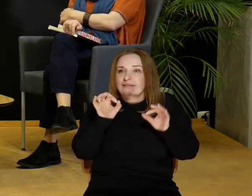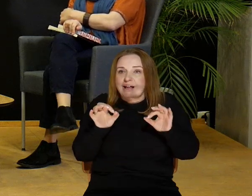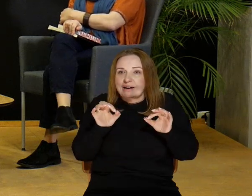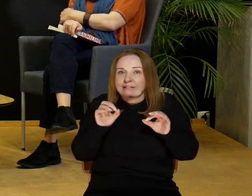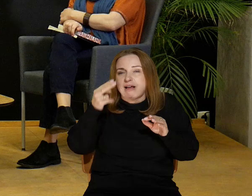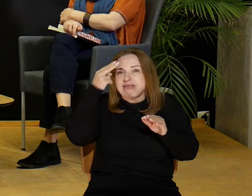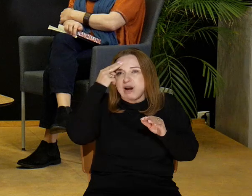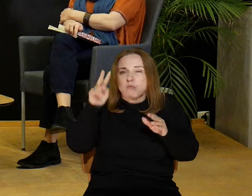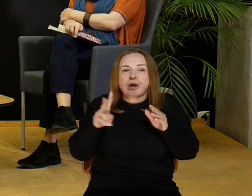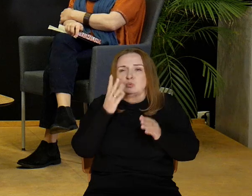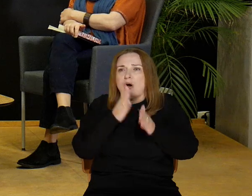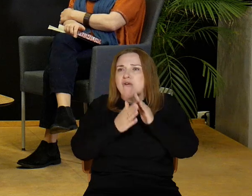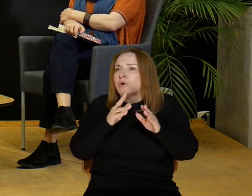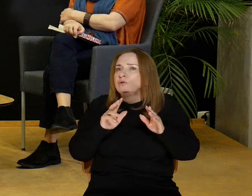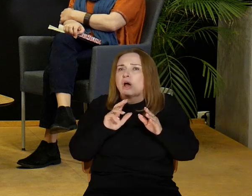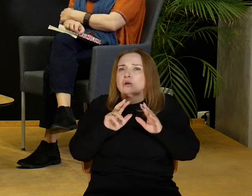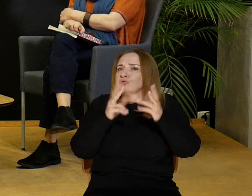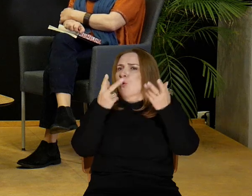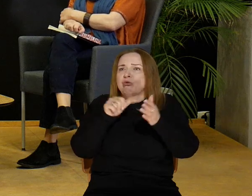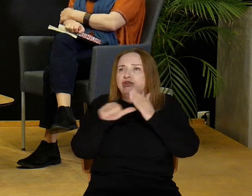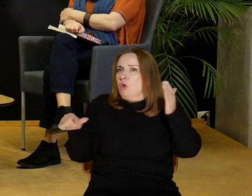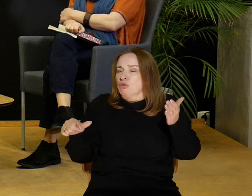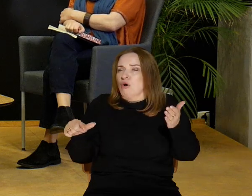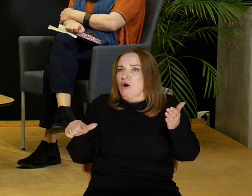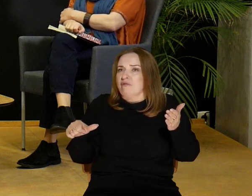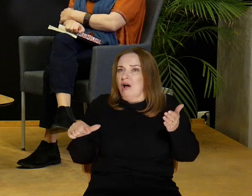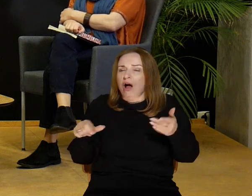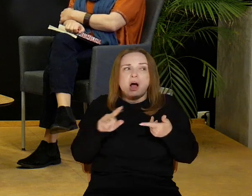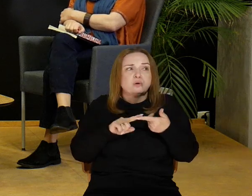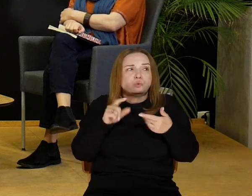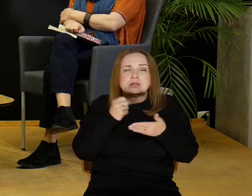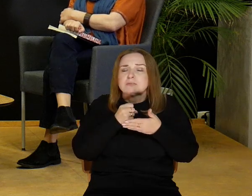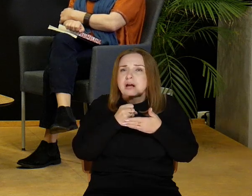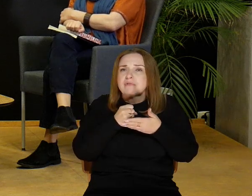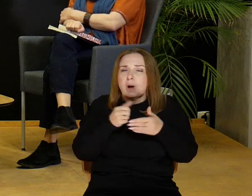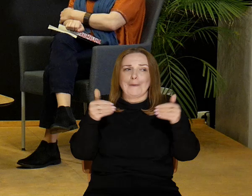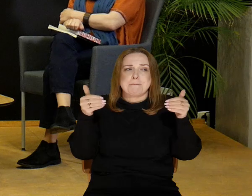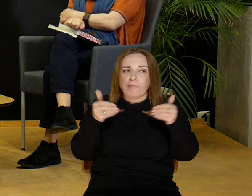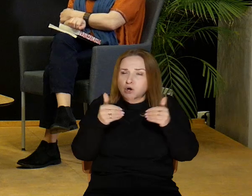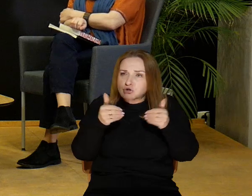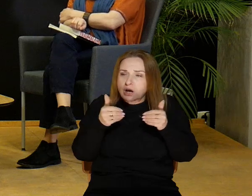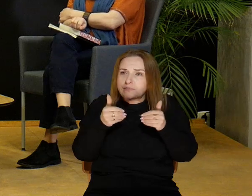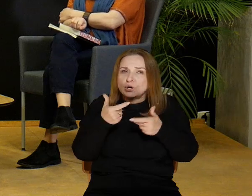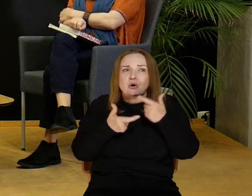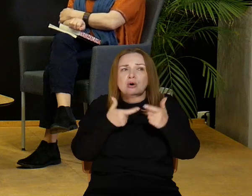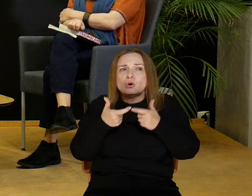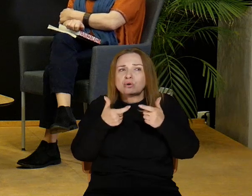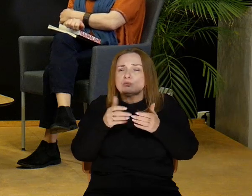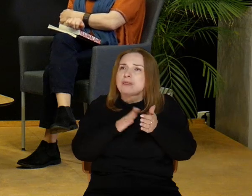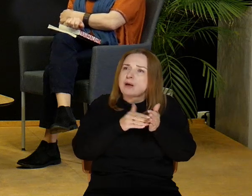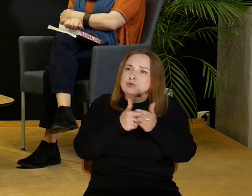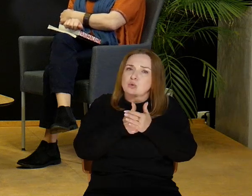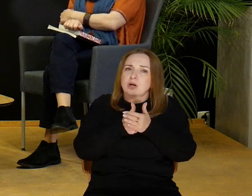tej traumy II wojny światowej, a z drugiej o to, czy możemy i na ile w ogóle zasadne jest